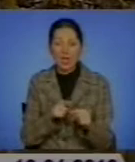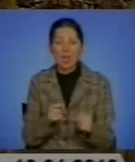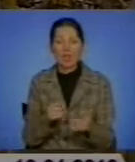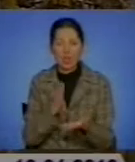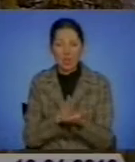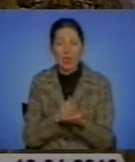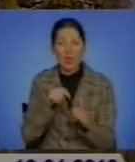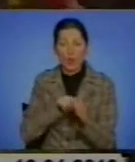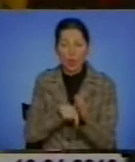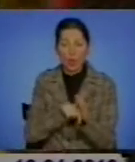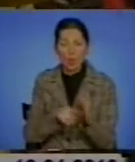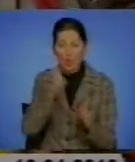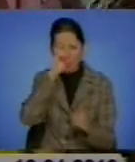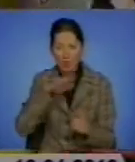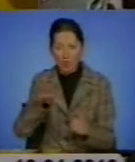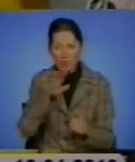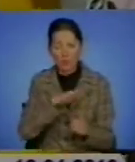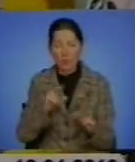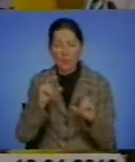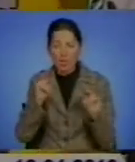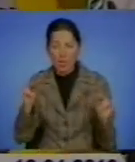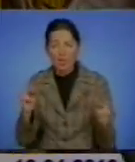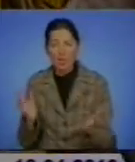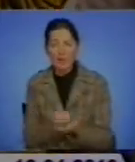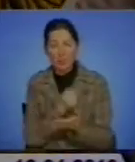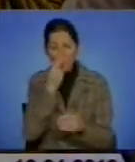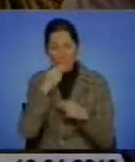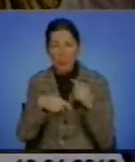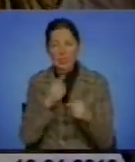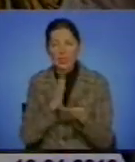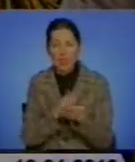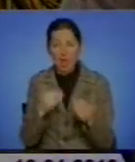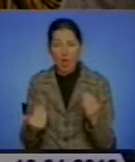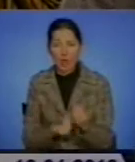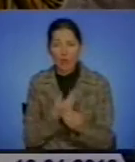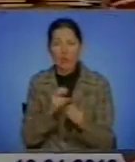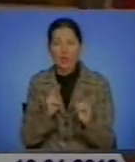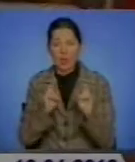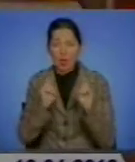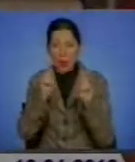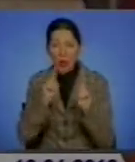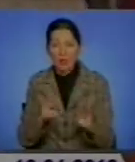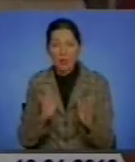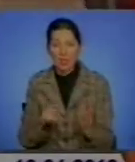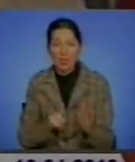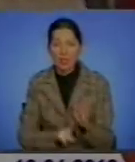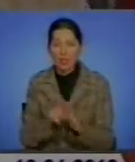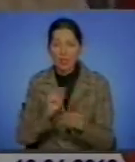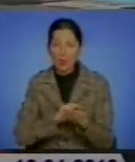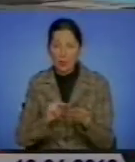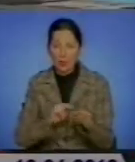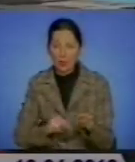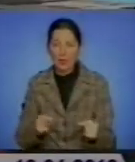Фірташ вважає, шанси встигнути адаптуватися є, адже нові регламенти тільки почали прописувати. Так що